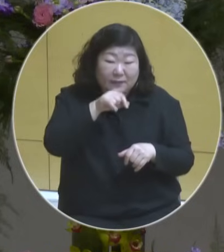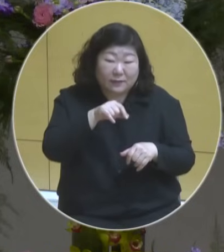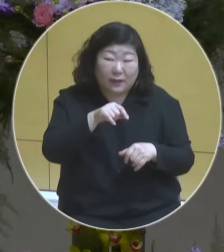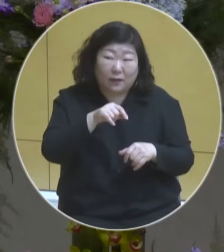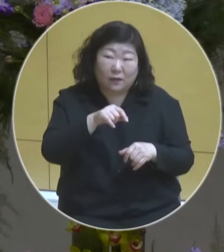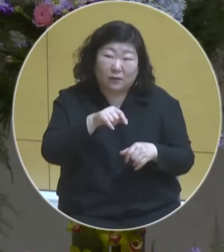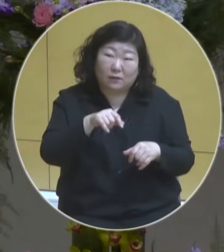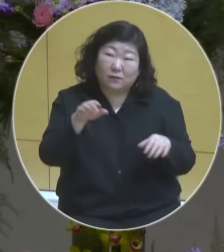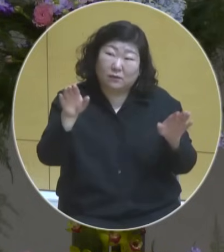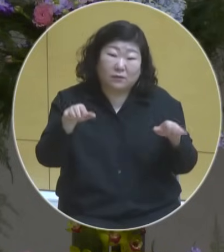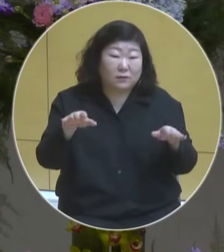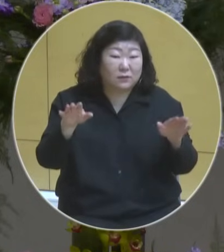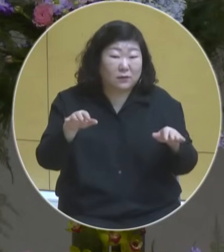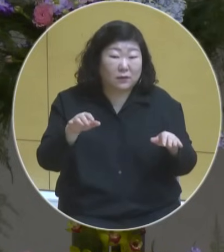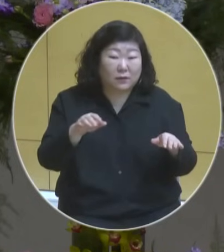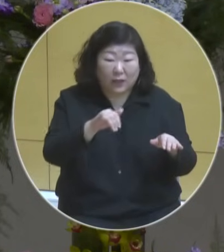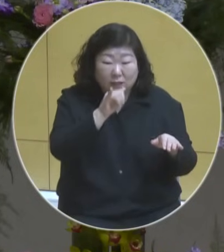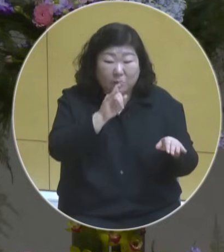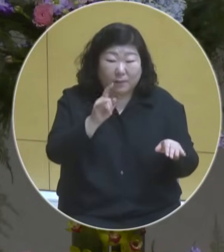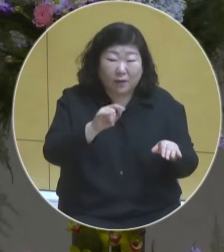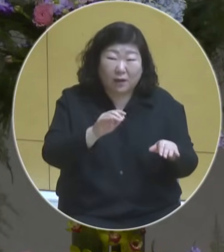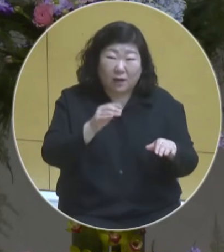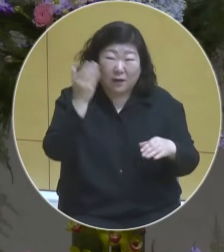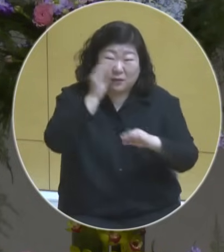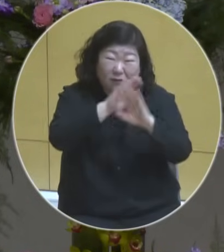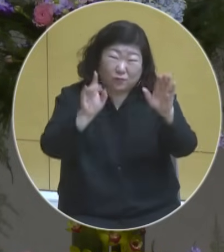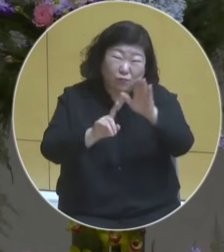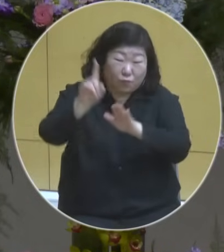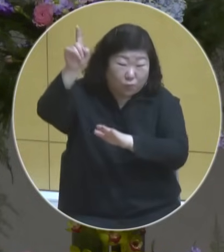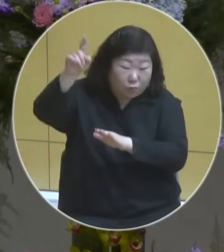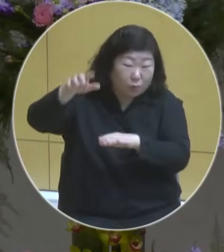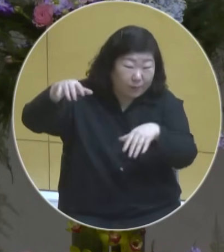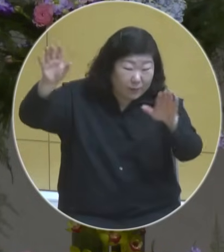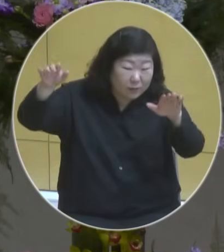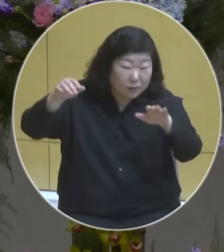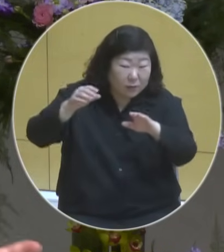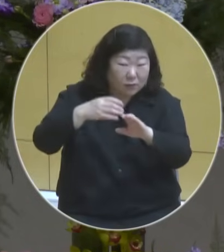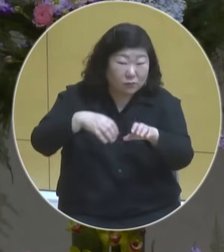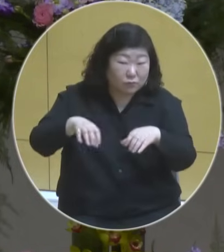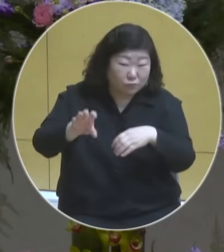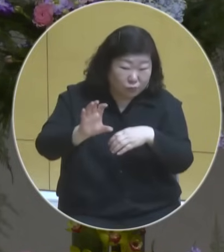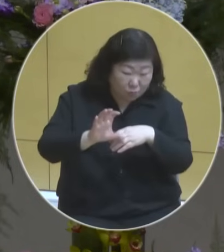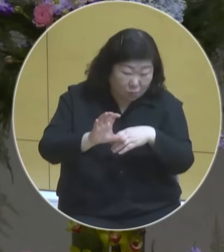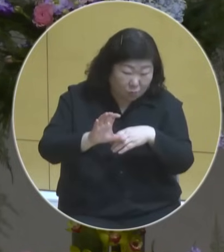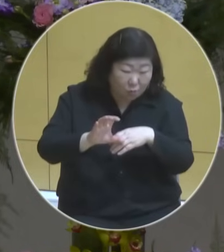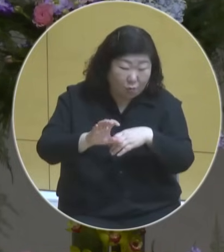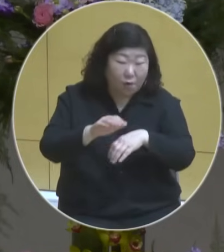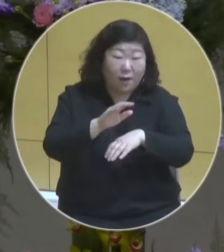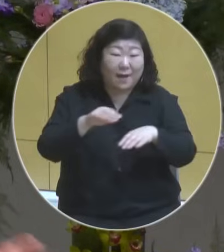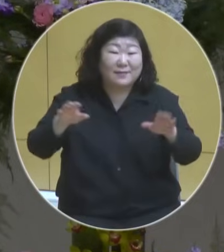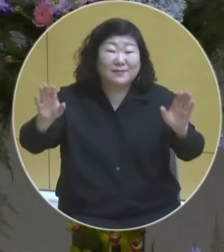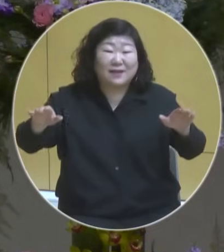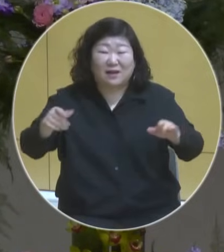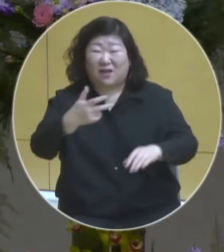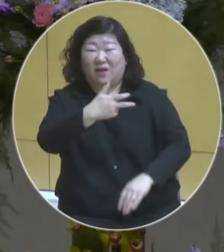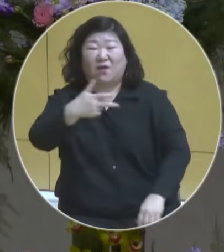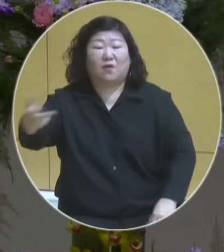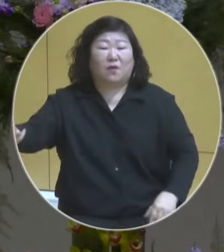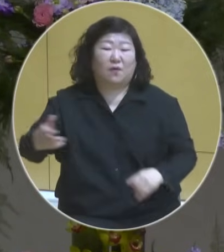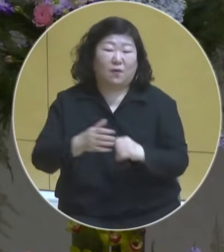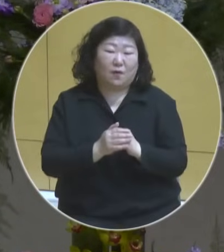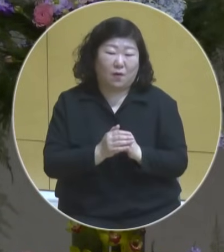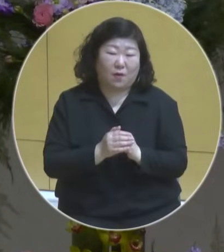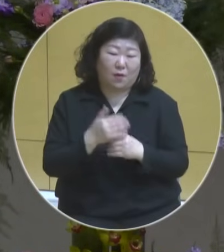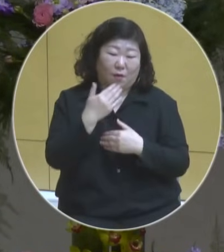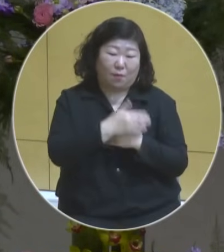있어서 하늘을 높이나는 셀수록 날개가 차지하는 비중이 참 큽니다 몸집에 비해서 날개가